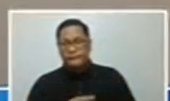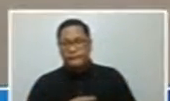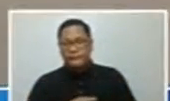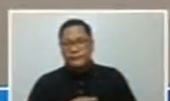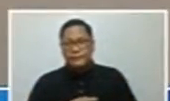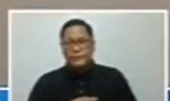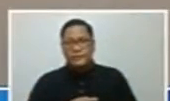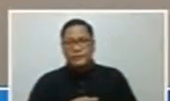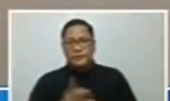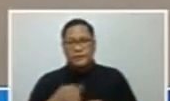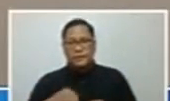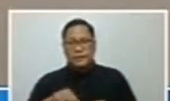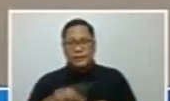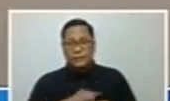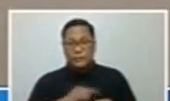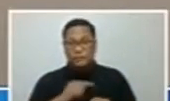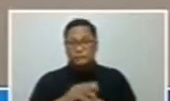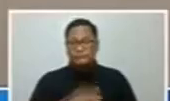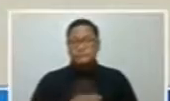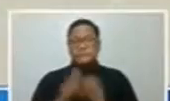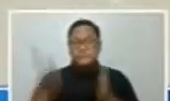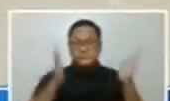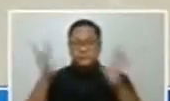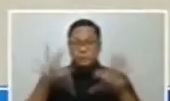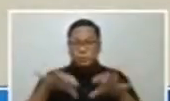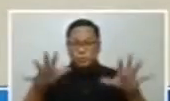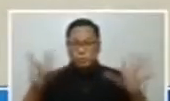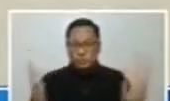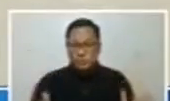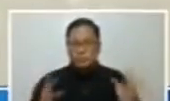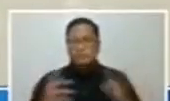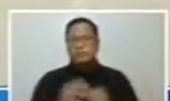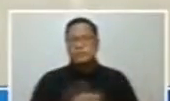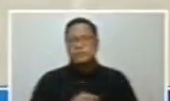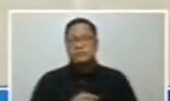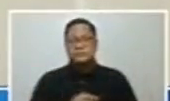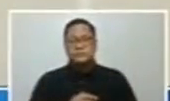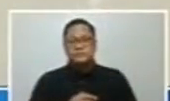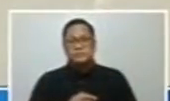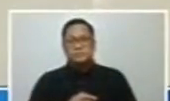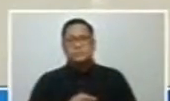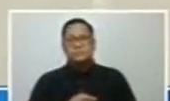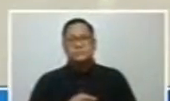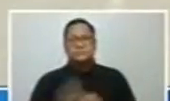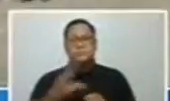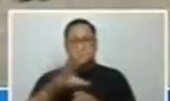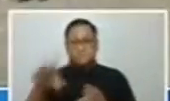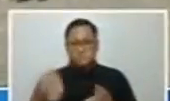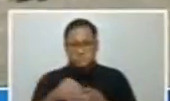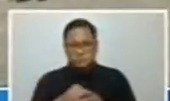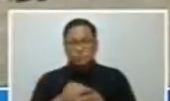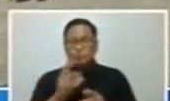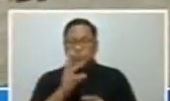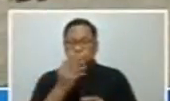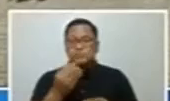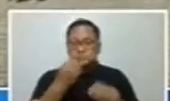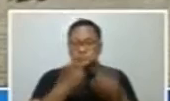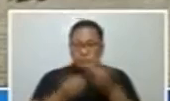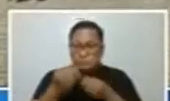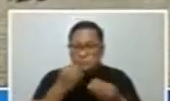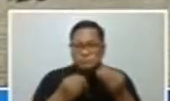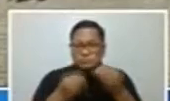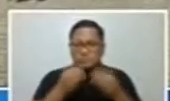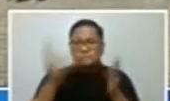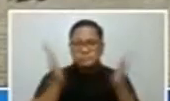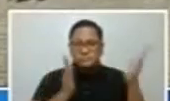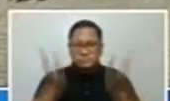passes, parang wala rin yung quarantine, no? Parang lahat din ay pwedeng lumabas. So ang gagawin lang natin, yung one member of